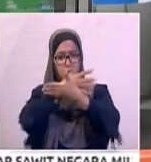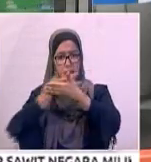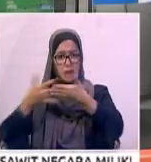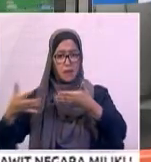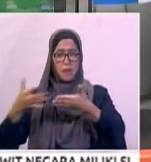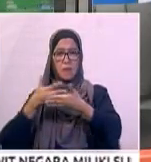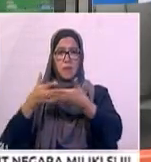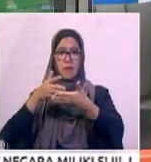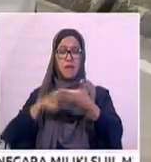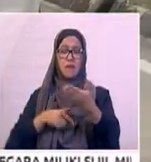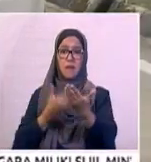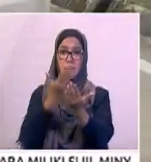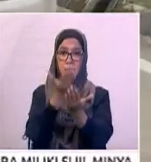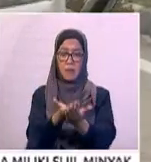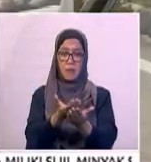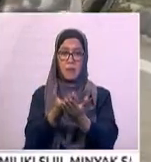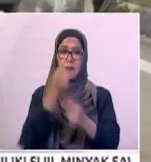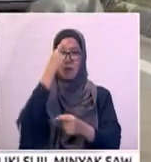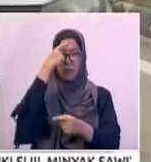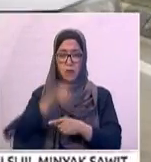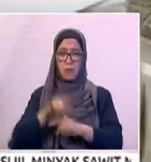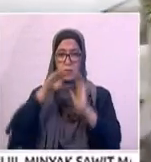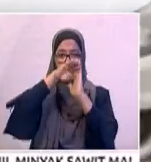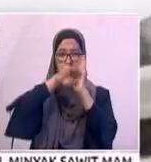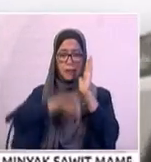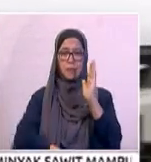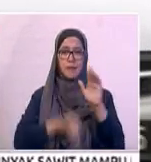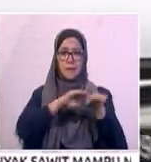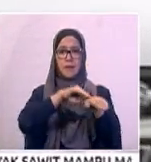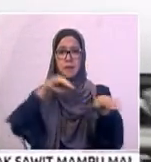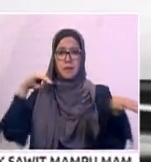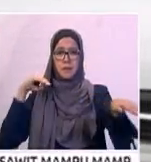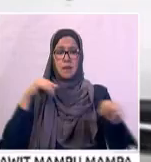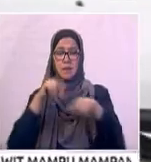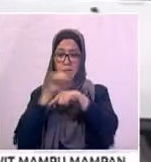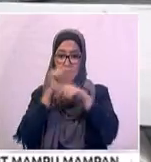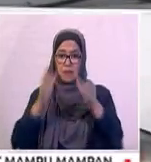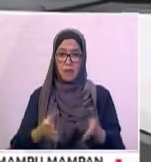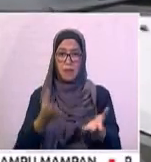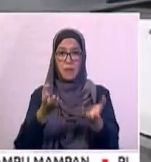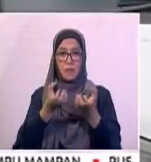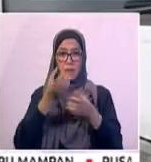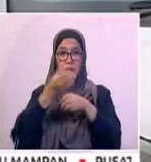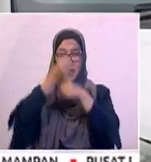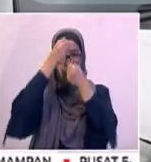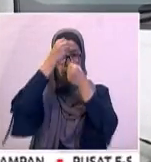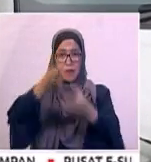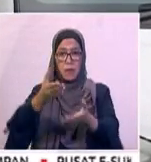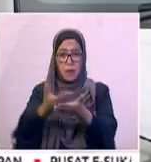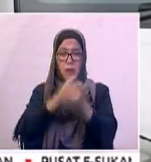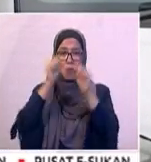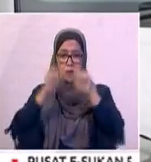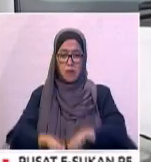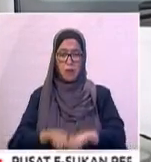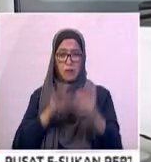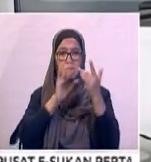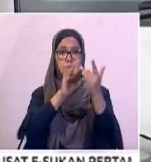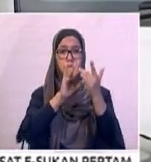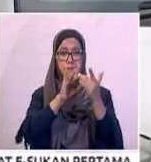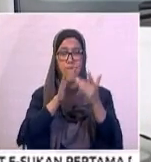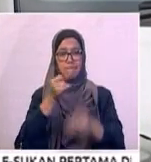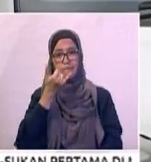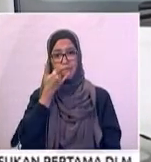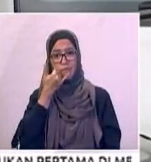perjalanan TTA bagi mengurangkan kesesakan. Pengguna yang mahu mendapatkan maklumat terkini trafik boleh menghubungi talian bebas